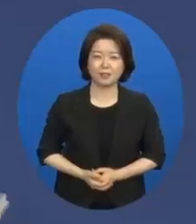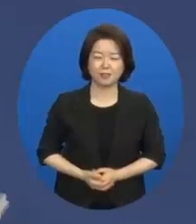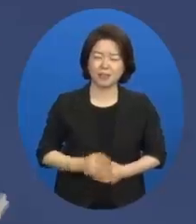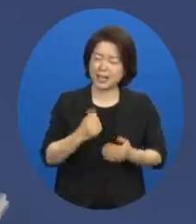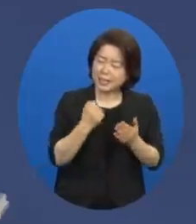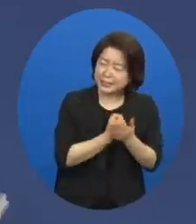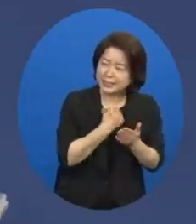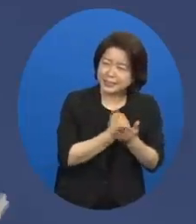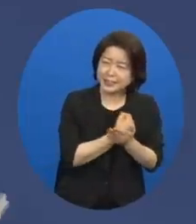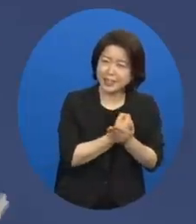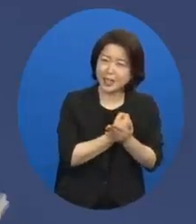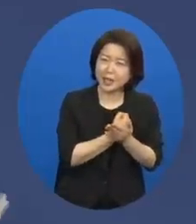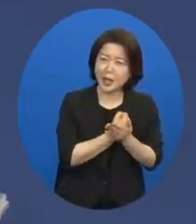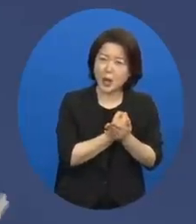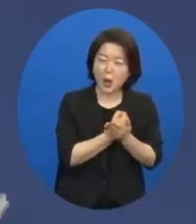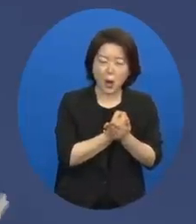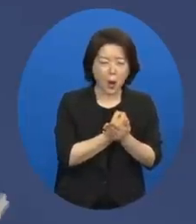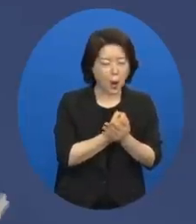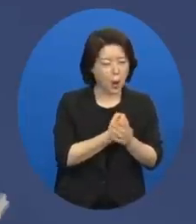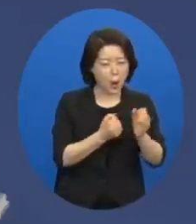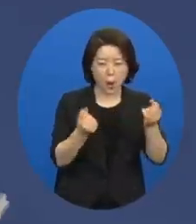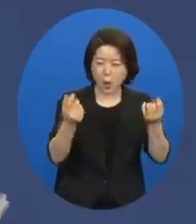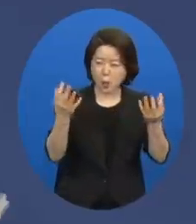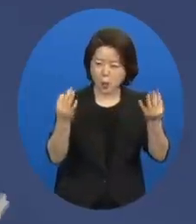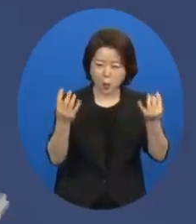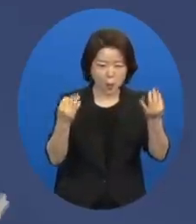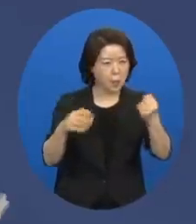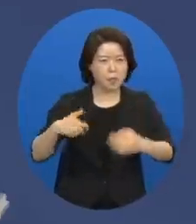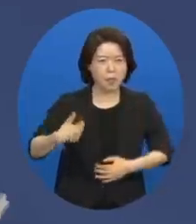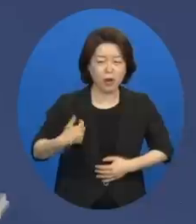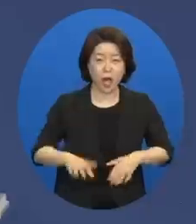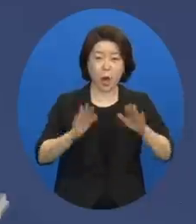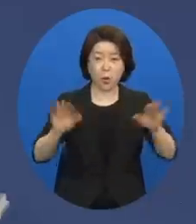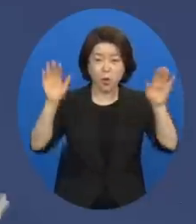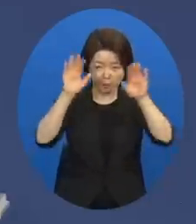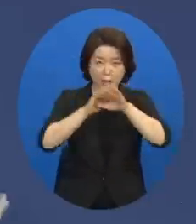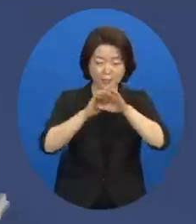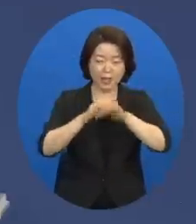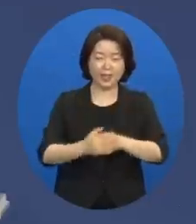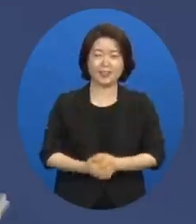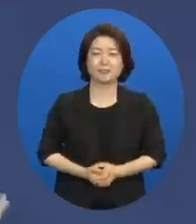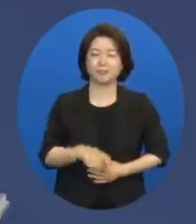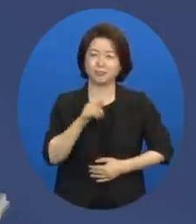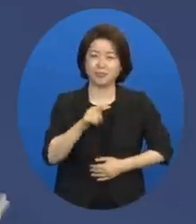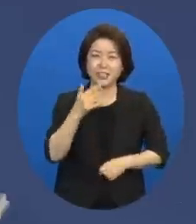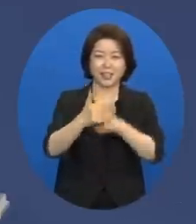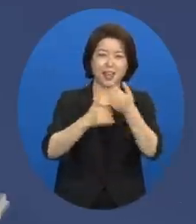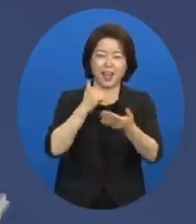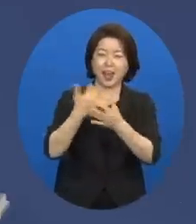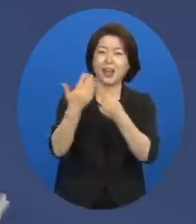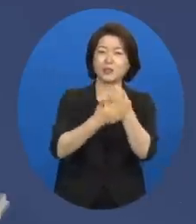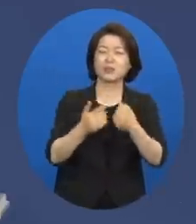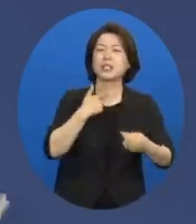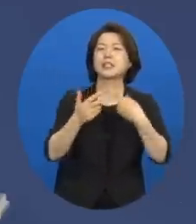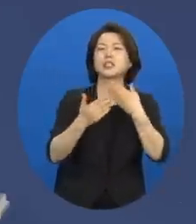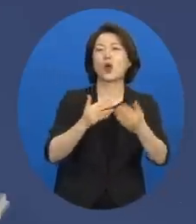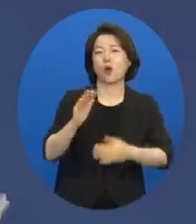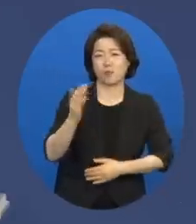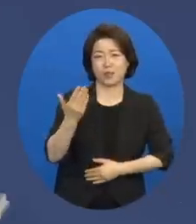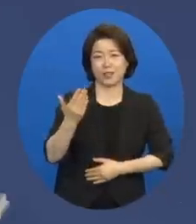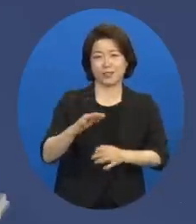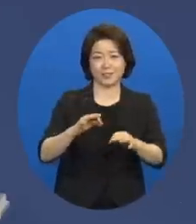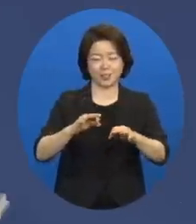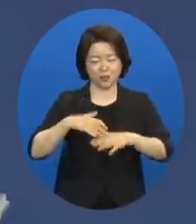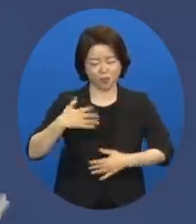아쉽게도 몇 대 몇이 될지는 모르지만 반드시 오늘 이 밤에 그 하나님의 그 은혜를 경험하는